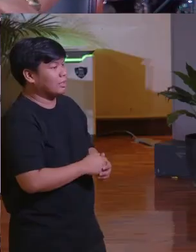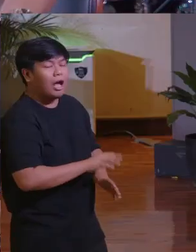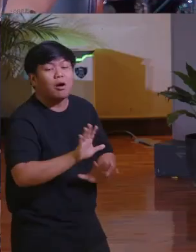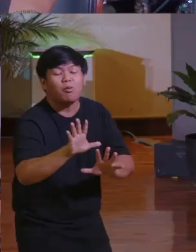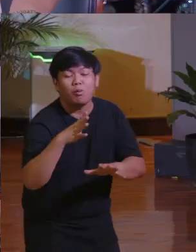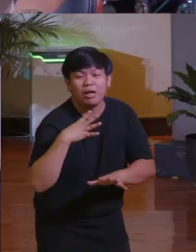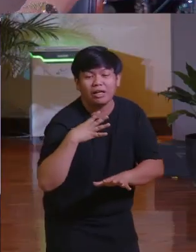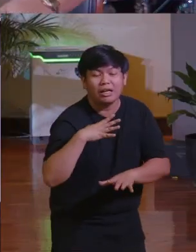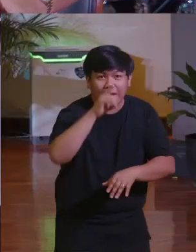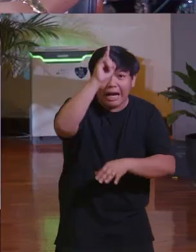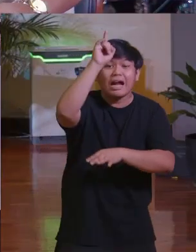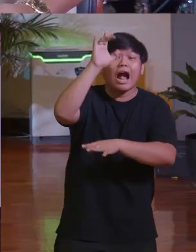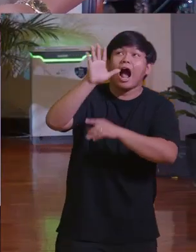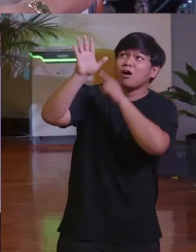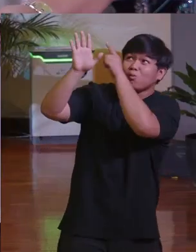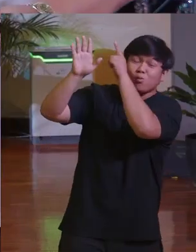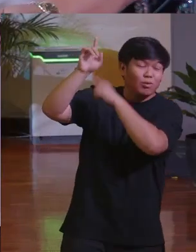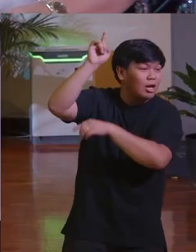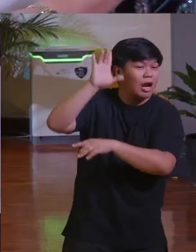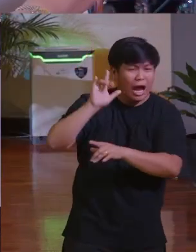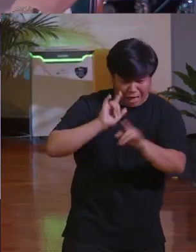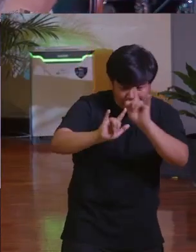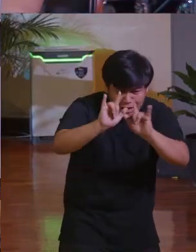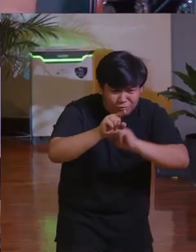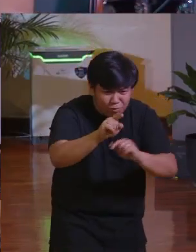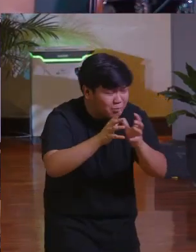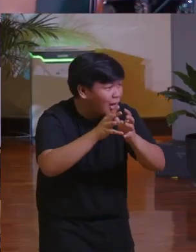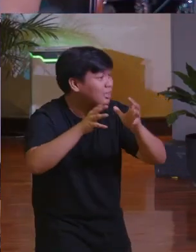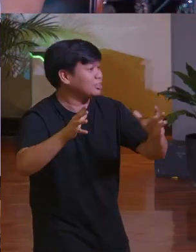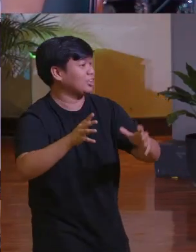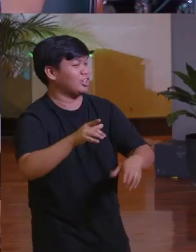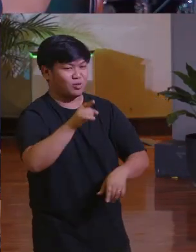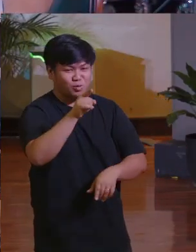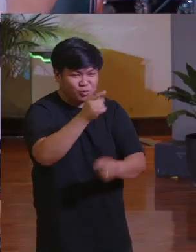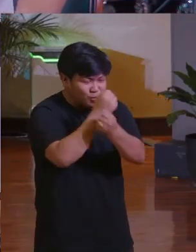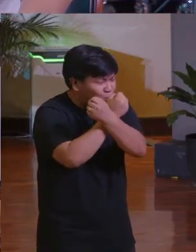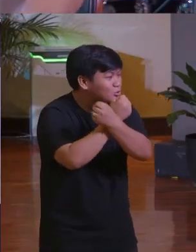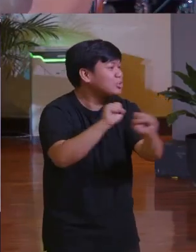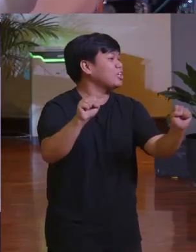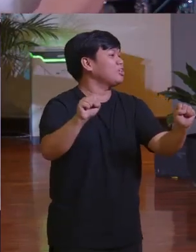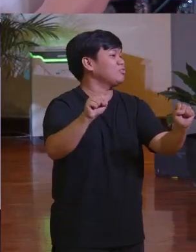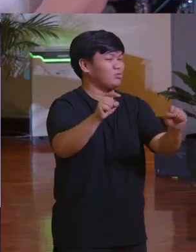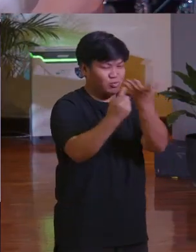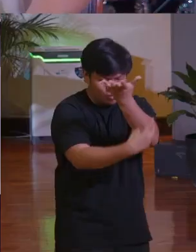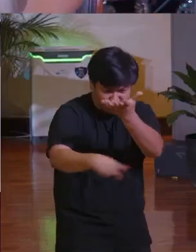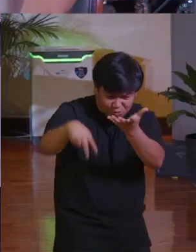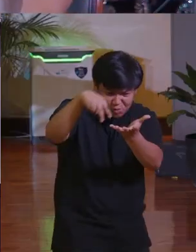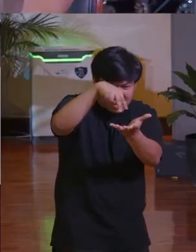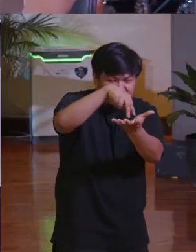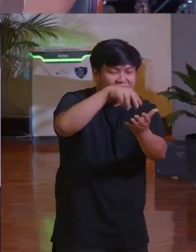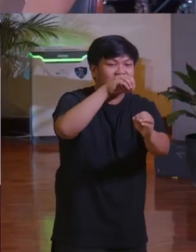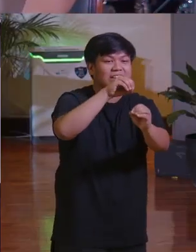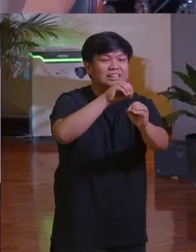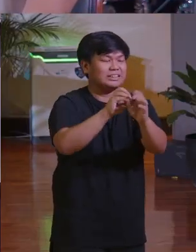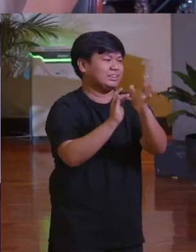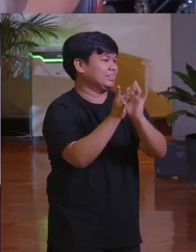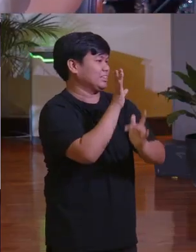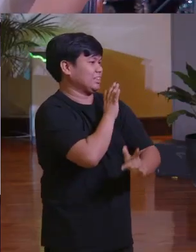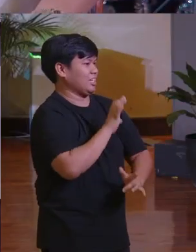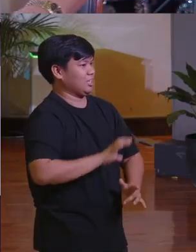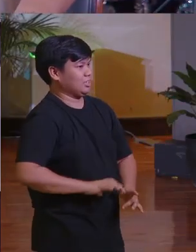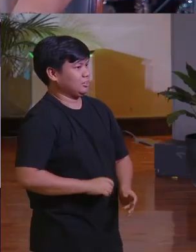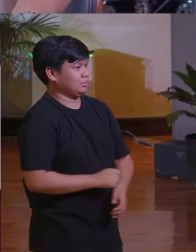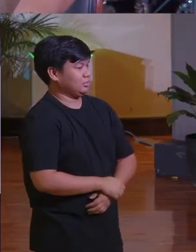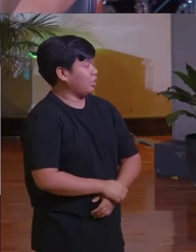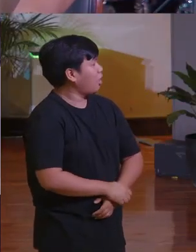His great riches in mercy, because He loved us so much, He made us alive in Christ.